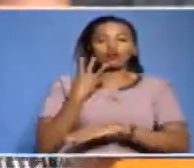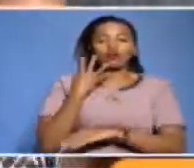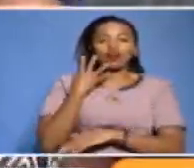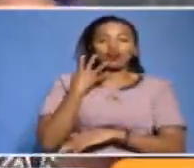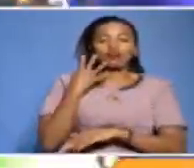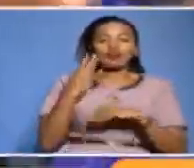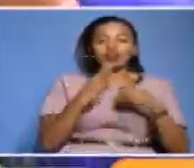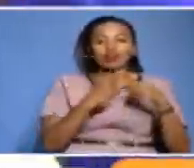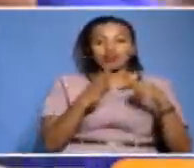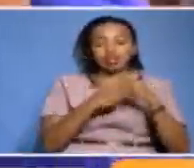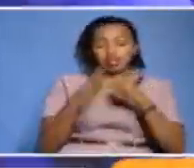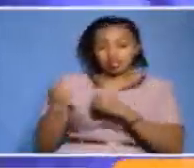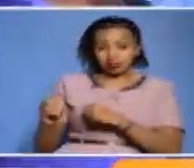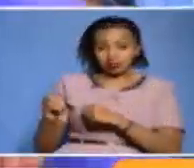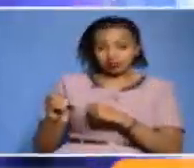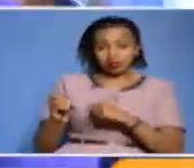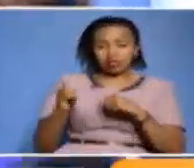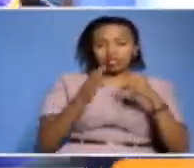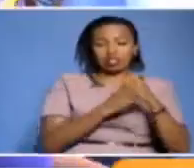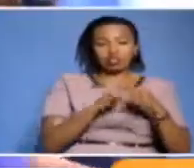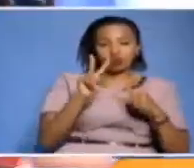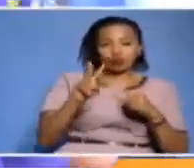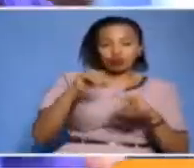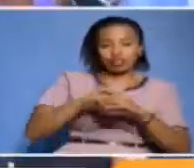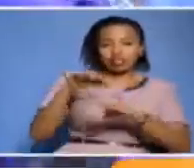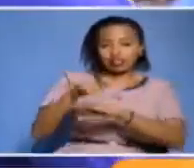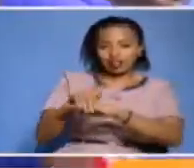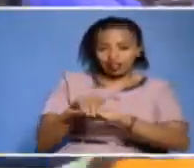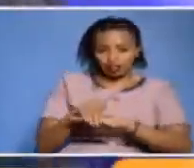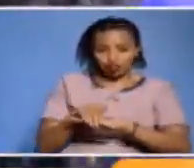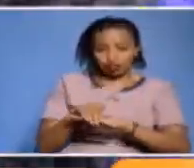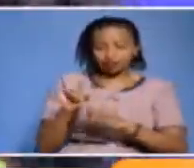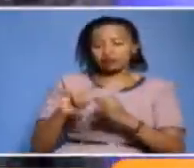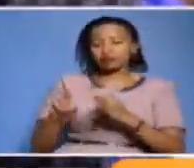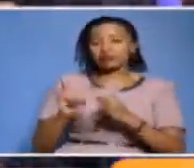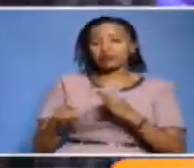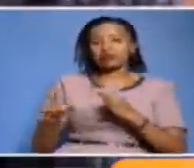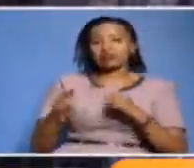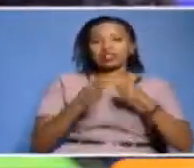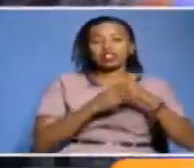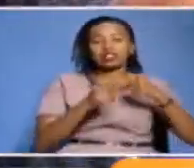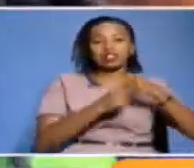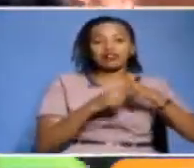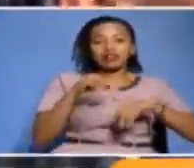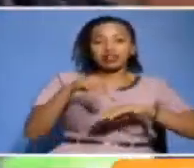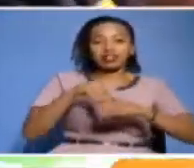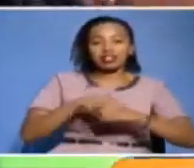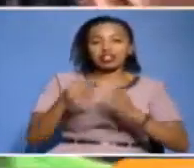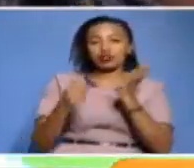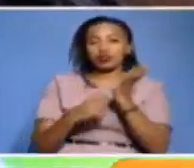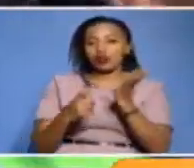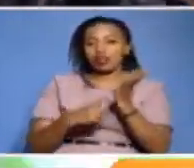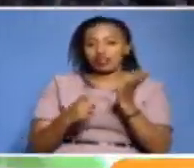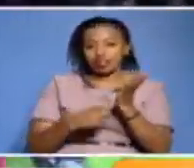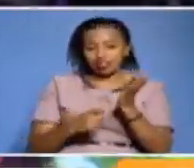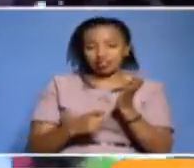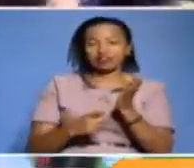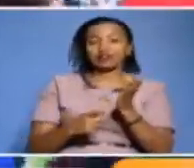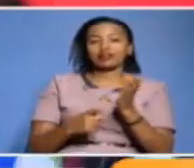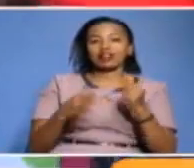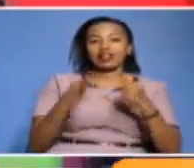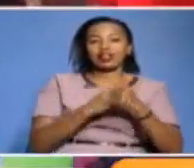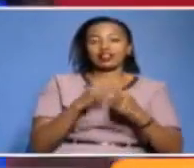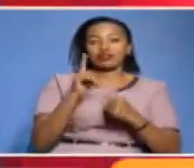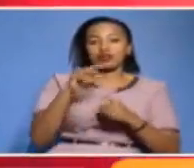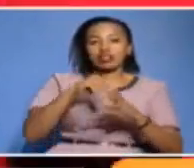la hesabu, 92% katika somo la Kiingereza, 97% katika Kiswahili, 81% katika somo